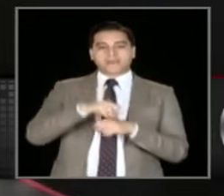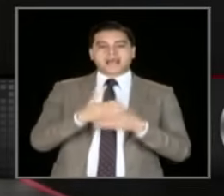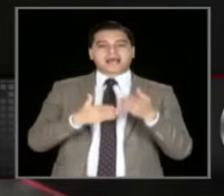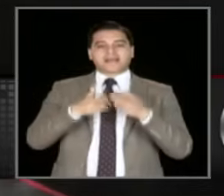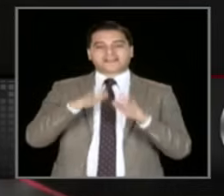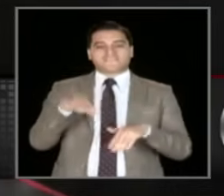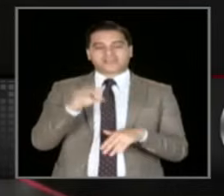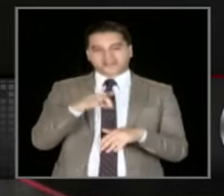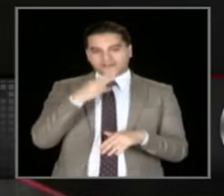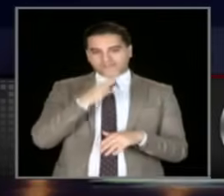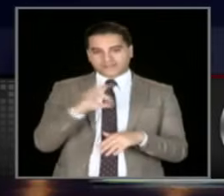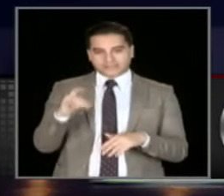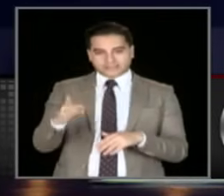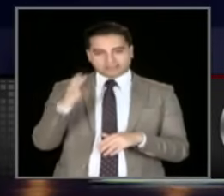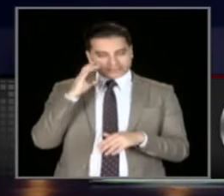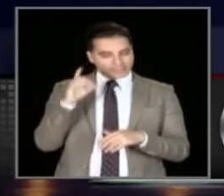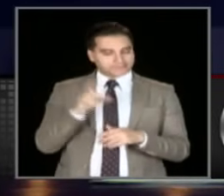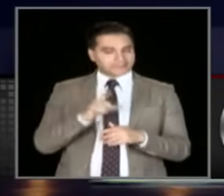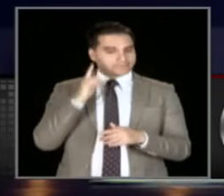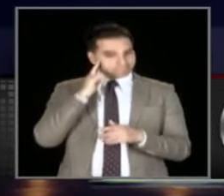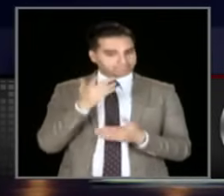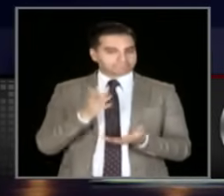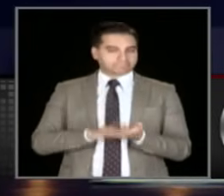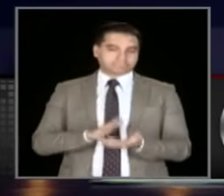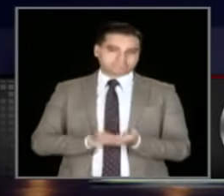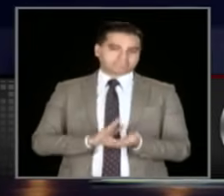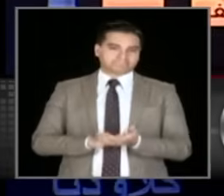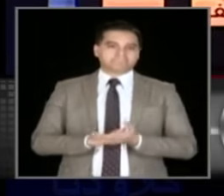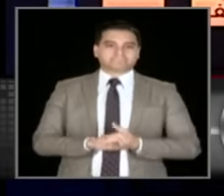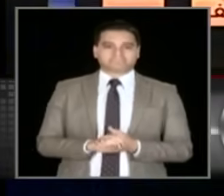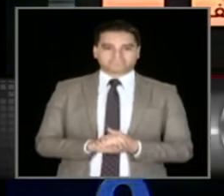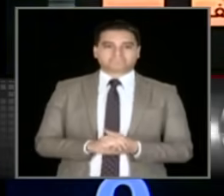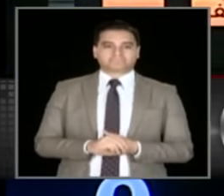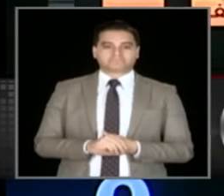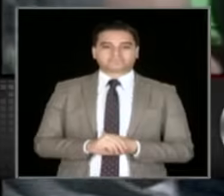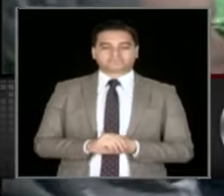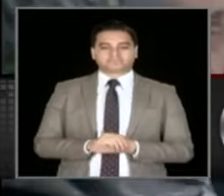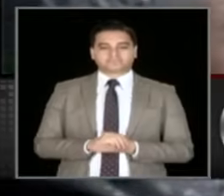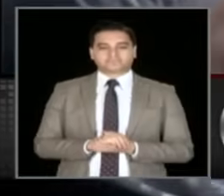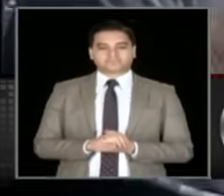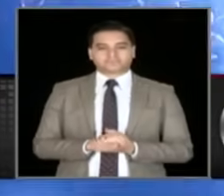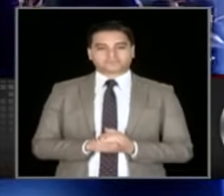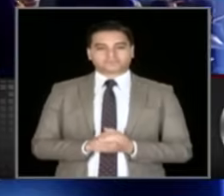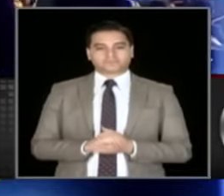كلاوديا. باريس. باريس طبعاً إجابة صحيحة.